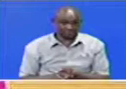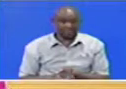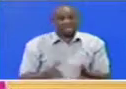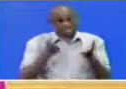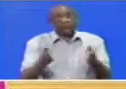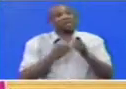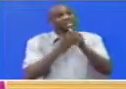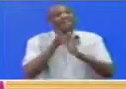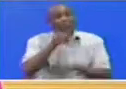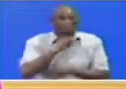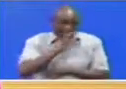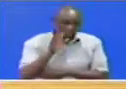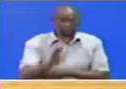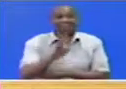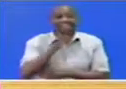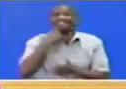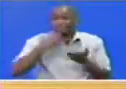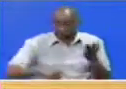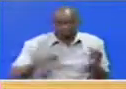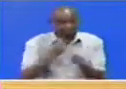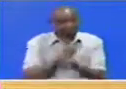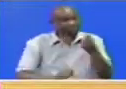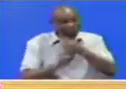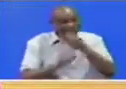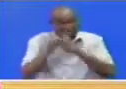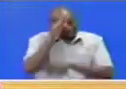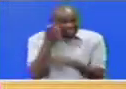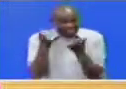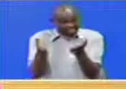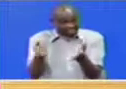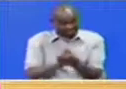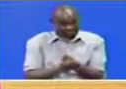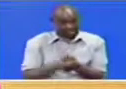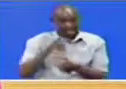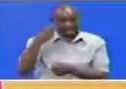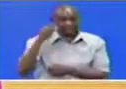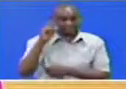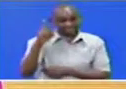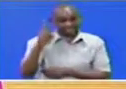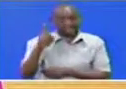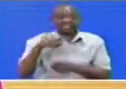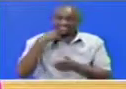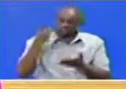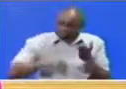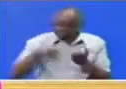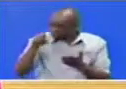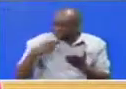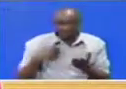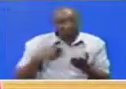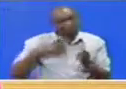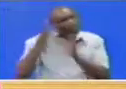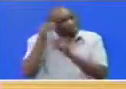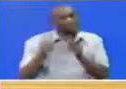baada ya viongozi wa kaunti ya Wajir kusema kwamba hawatamuunga mkono gavana wa sasa Ahmed Abdullahi wakidai hajatimiza